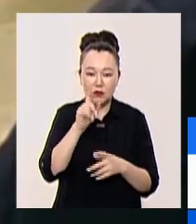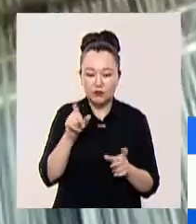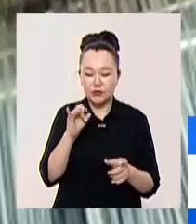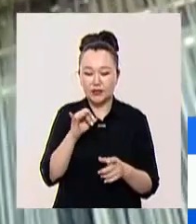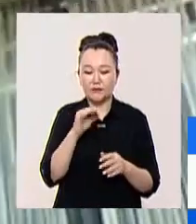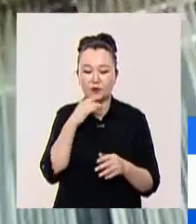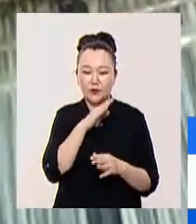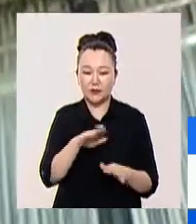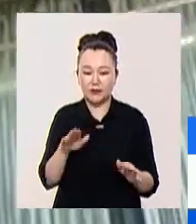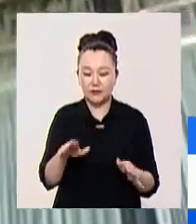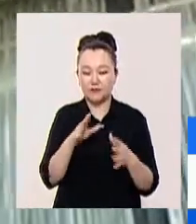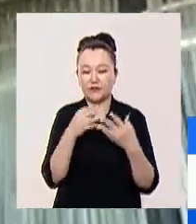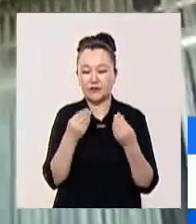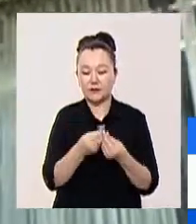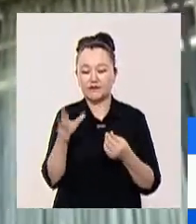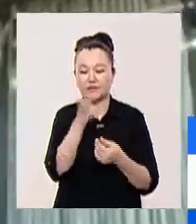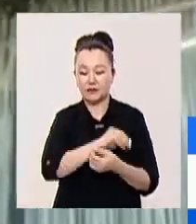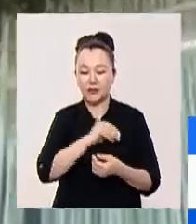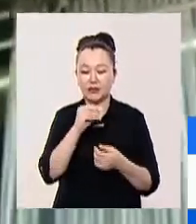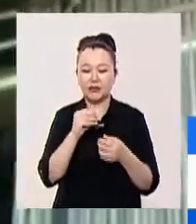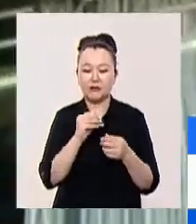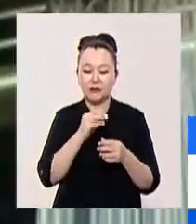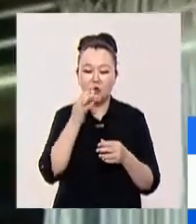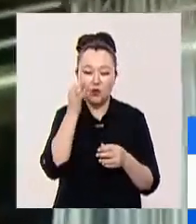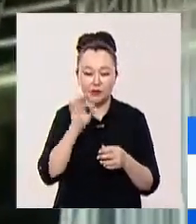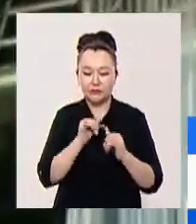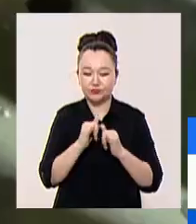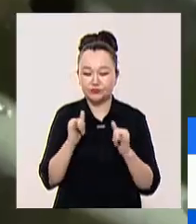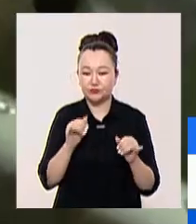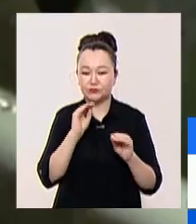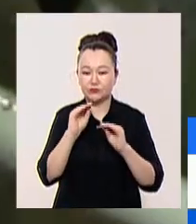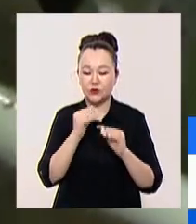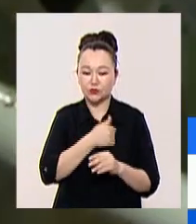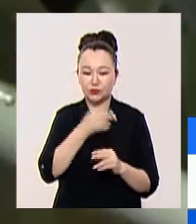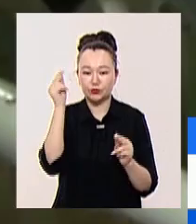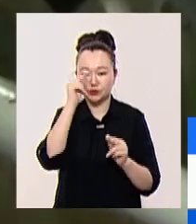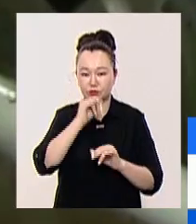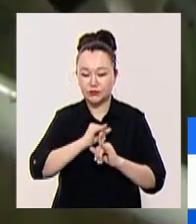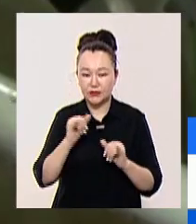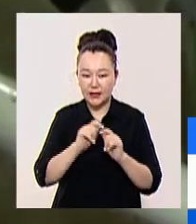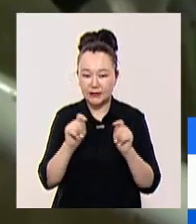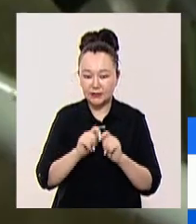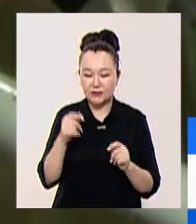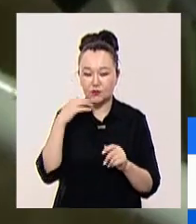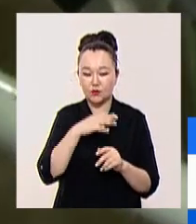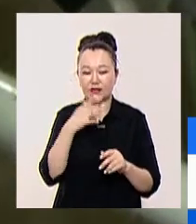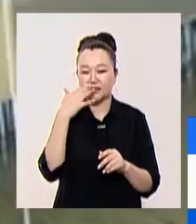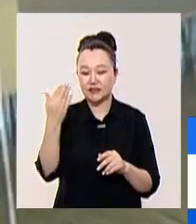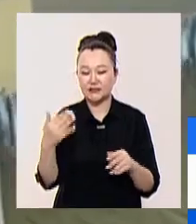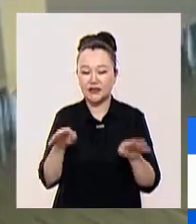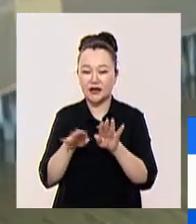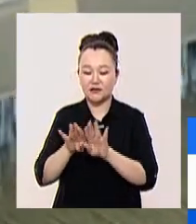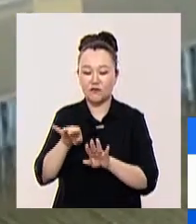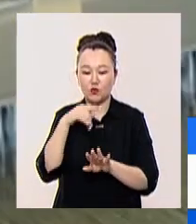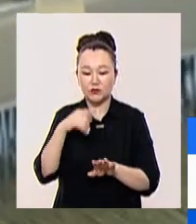важно повышать квалификацию и развивать профессиональные навыки. В связи с событиями в Украине, санкциями и закрытием многих иностранных компаний в России,